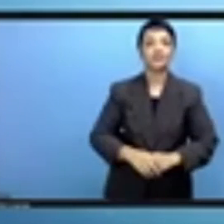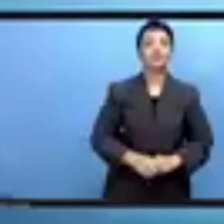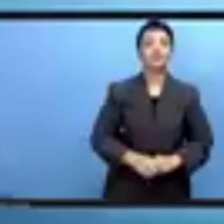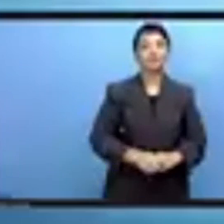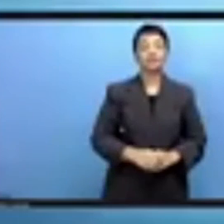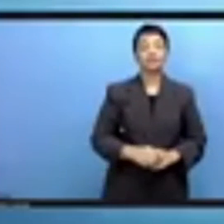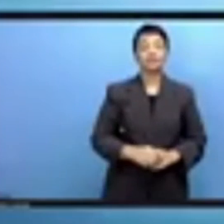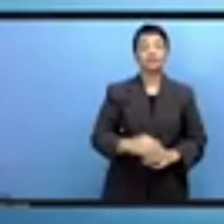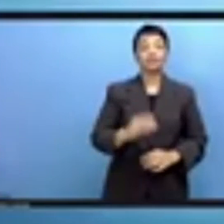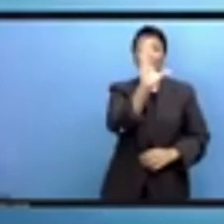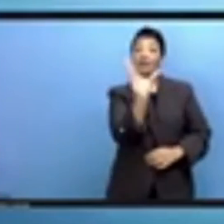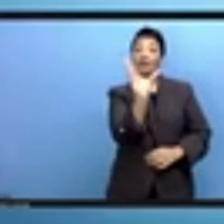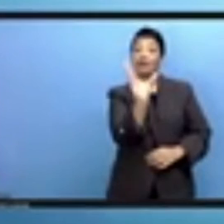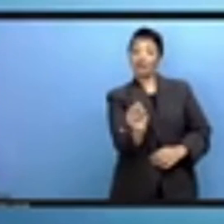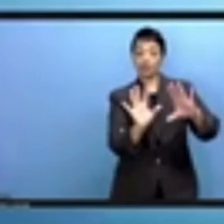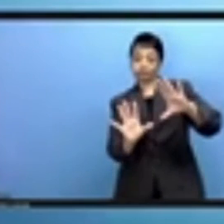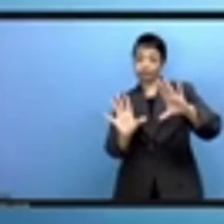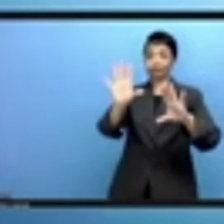非洲国家